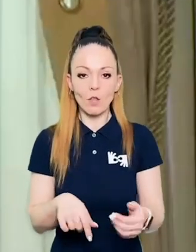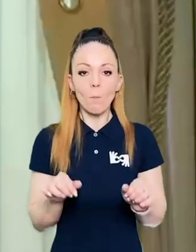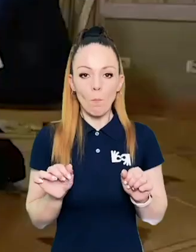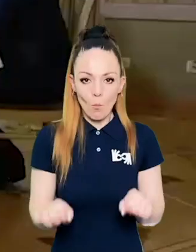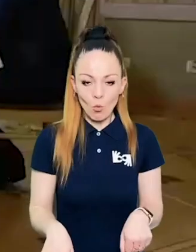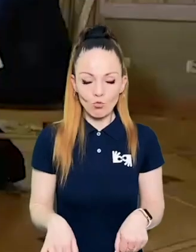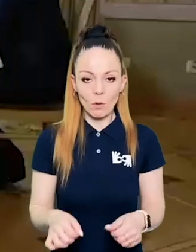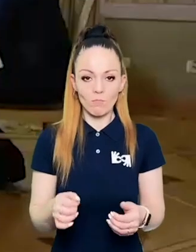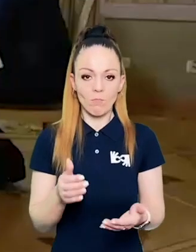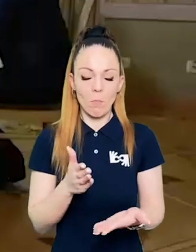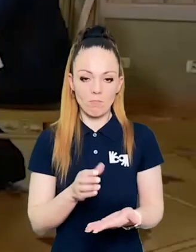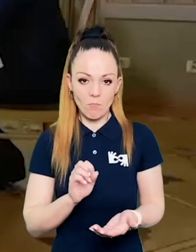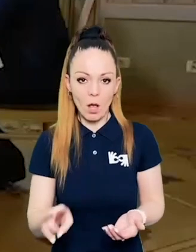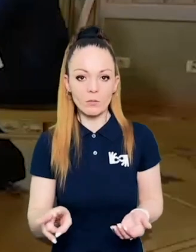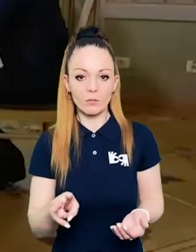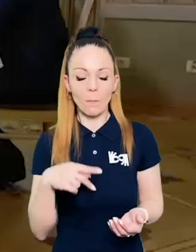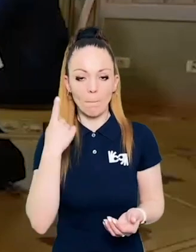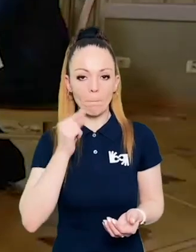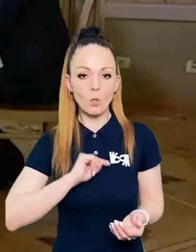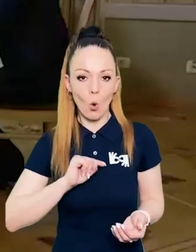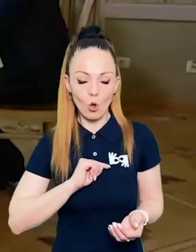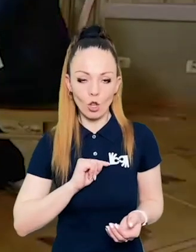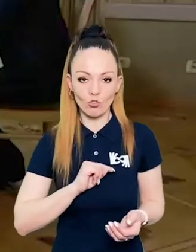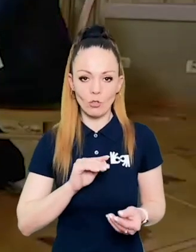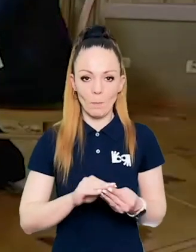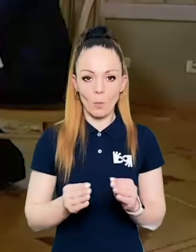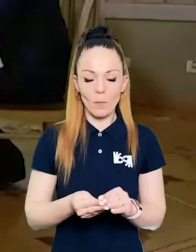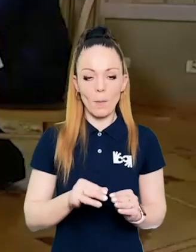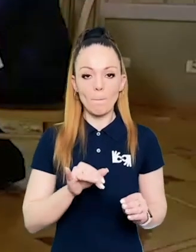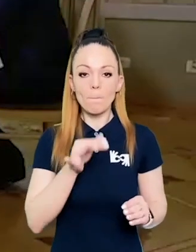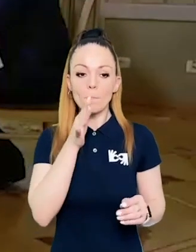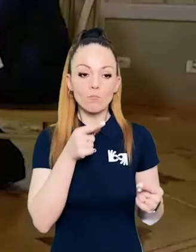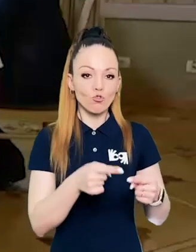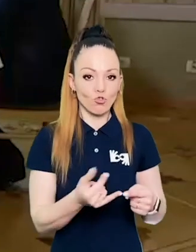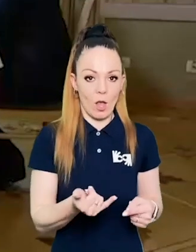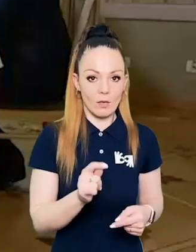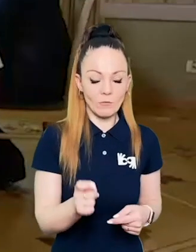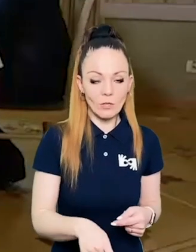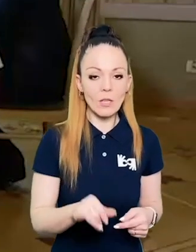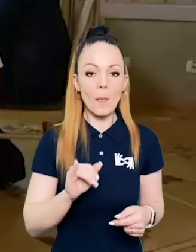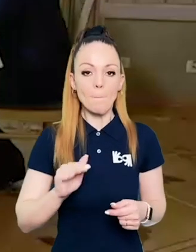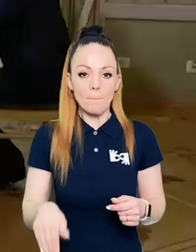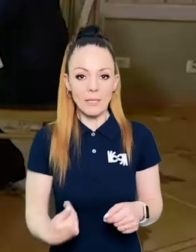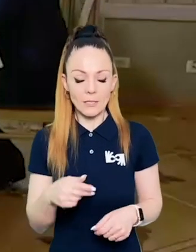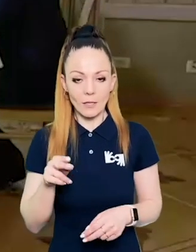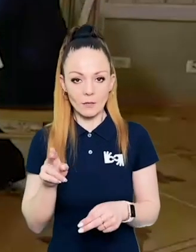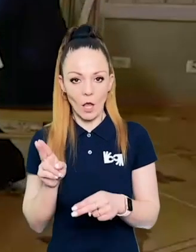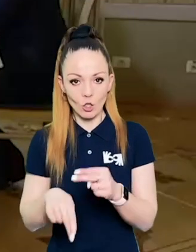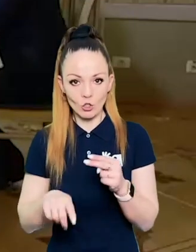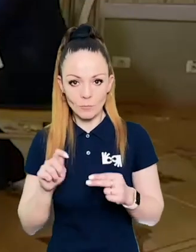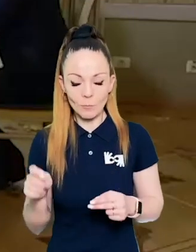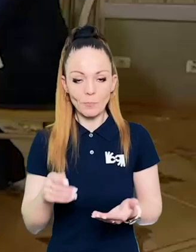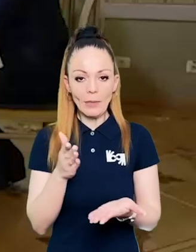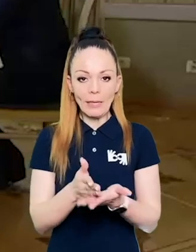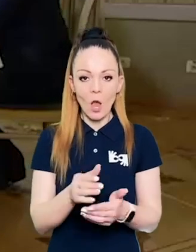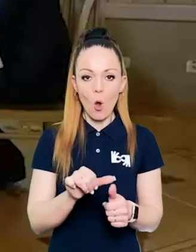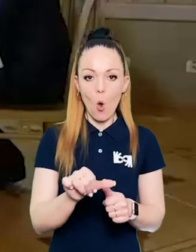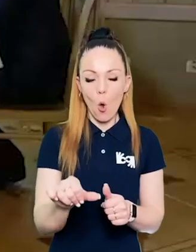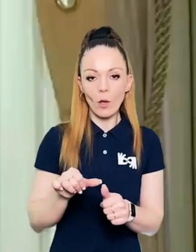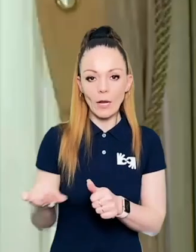впевнені, може мати психологічні проблеми і під час війни, і після її закінчення. Є